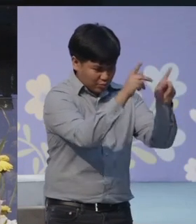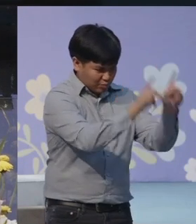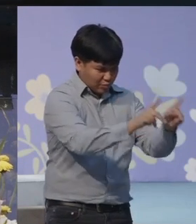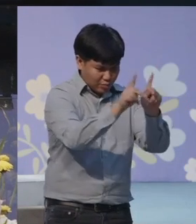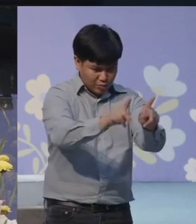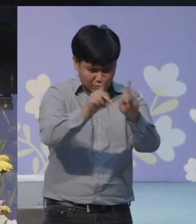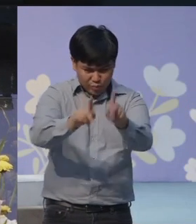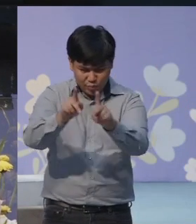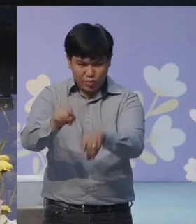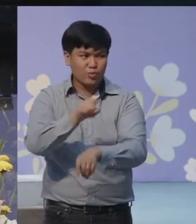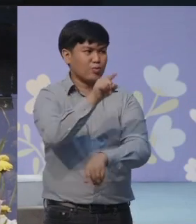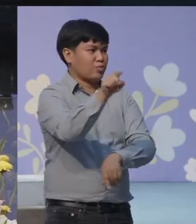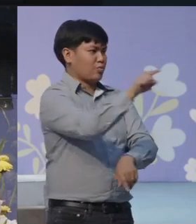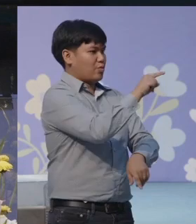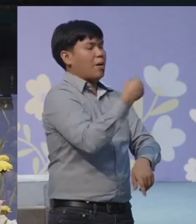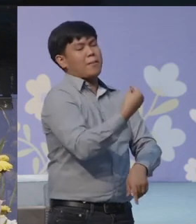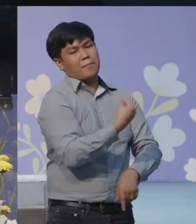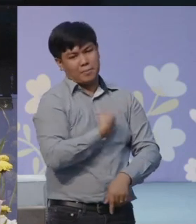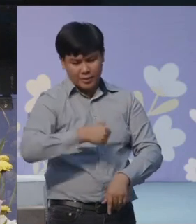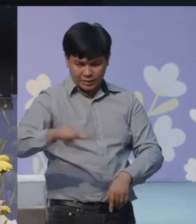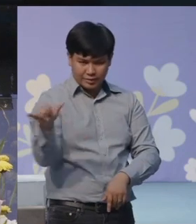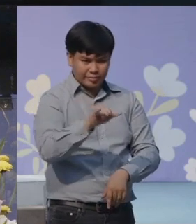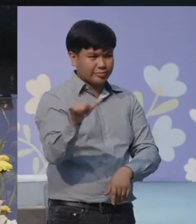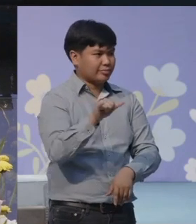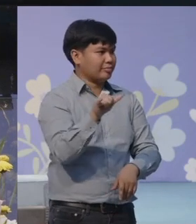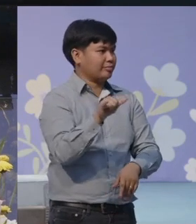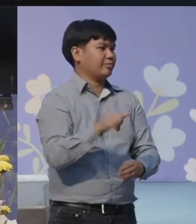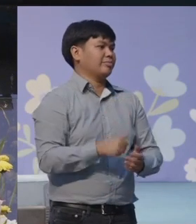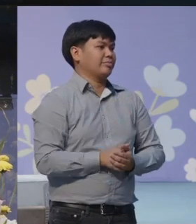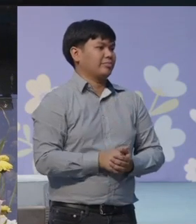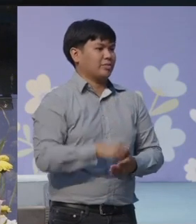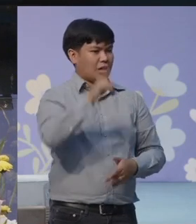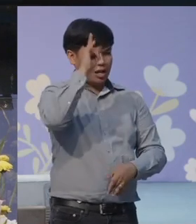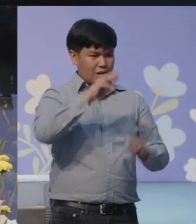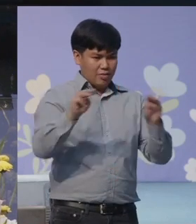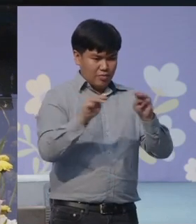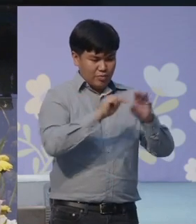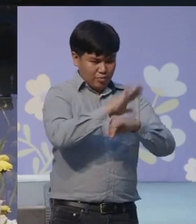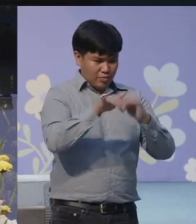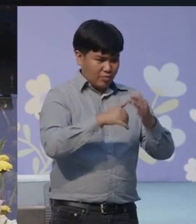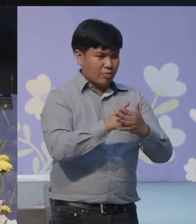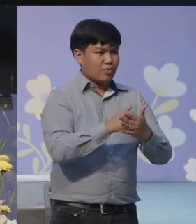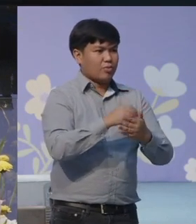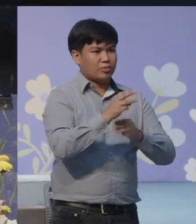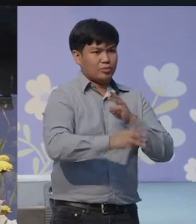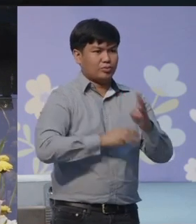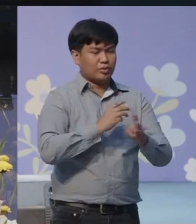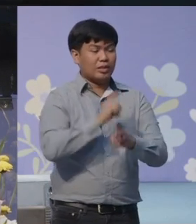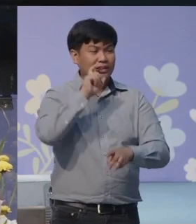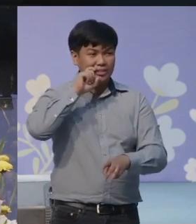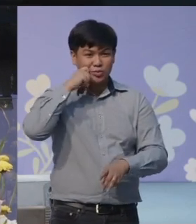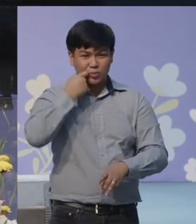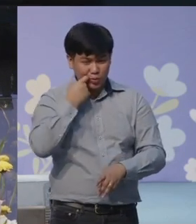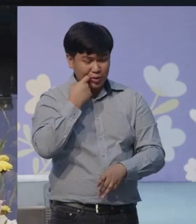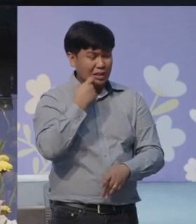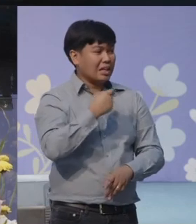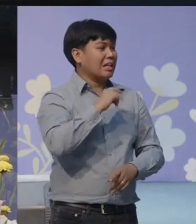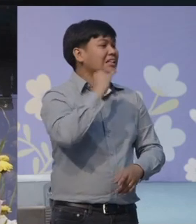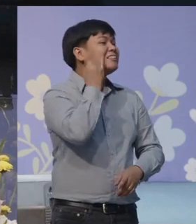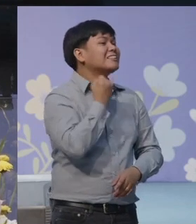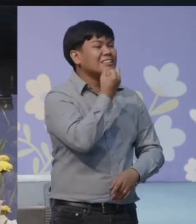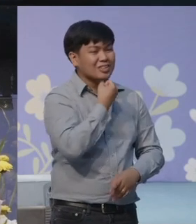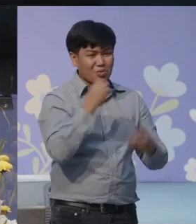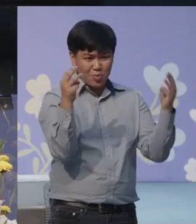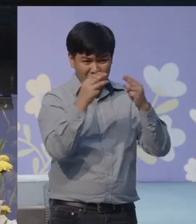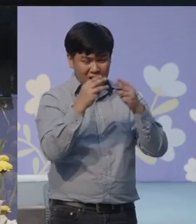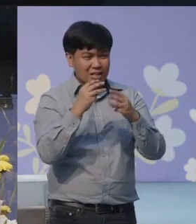at ako. At kasaysayan ng sanlibutan. Yang Ukraine na yan, yang Israel na yan, yang China na